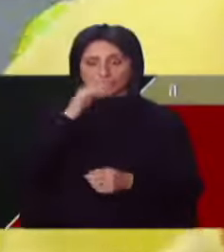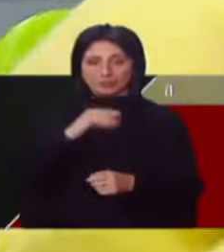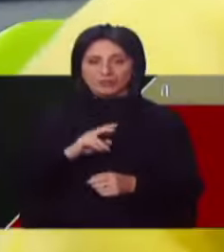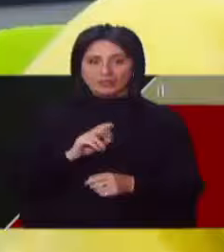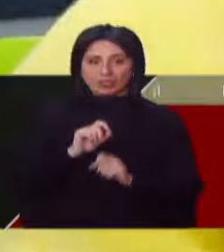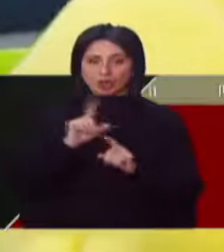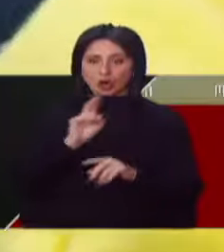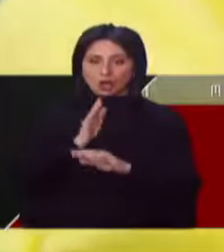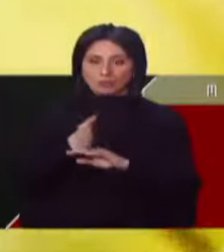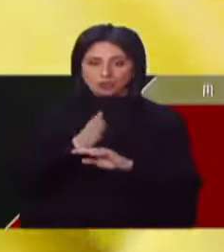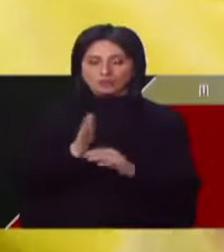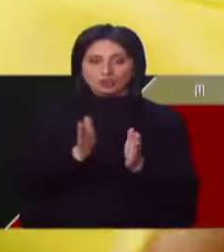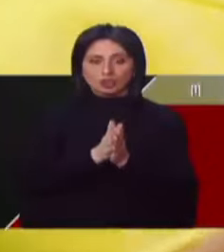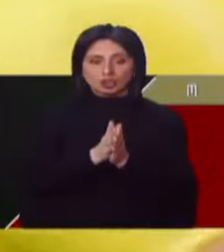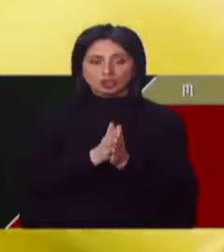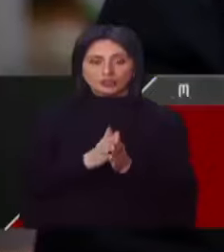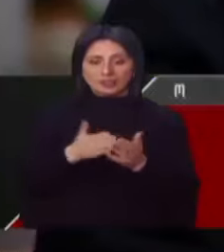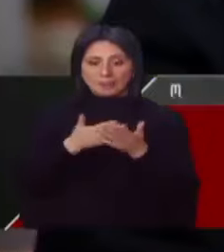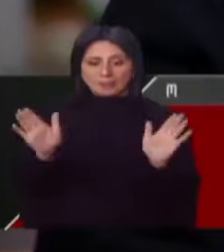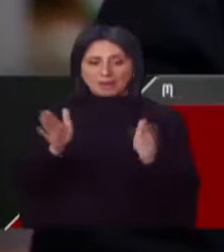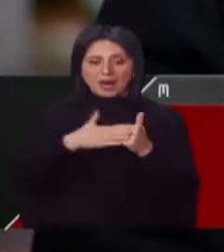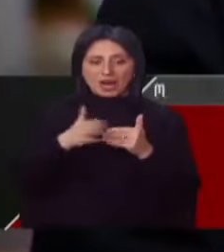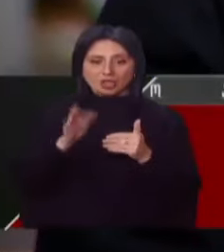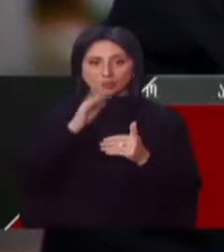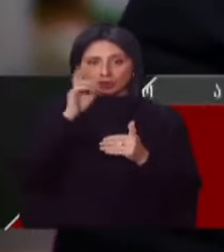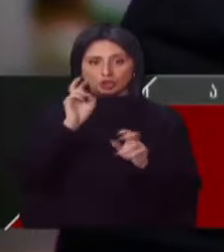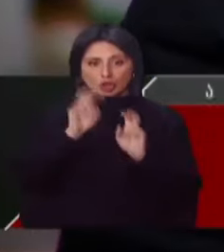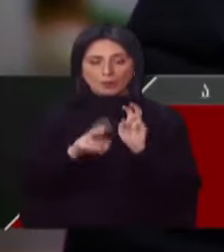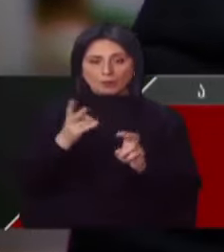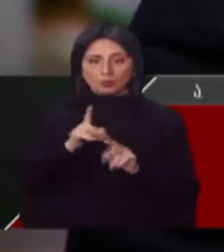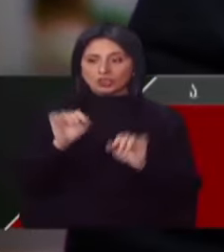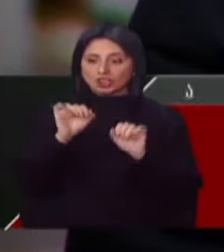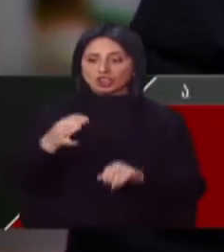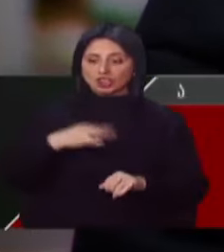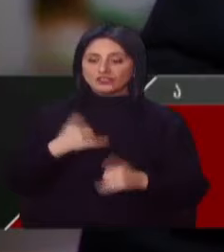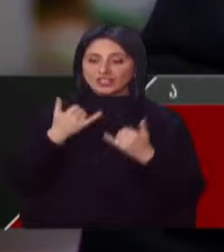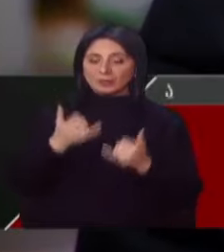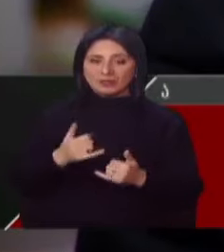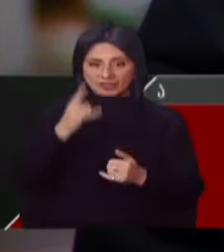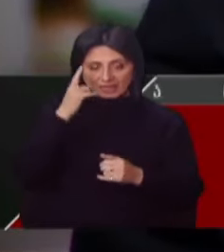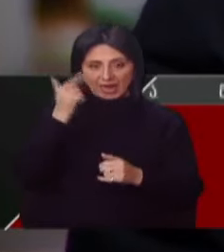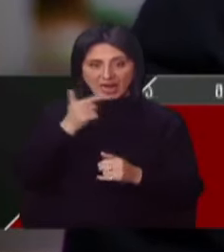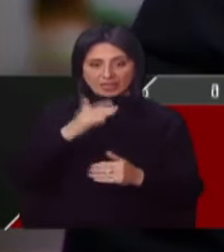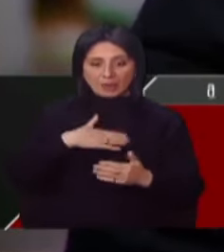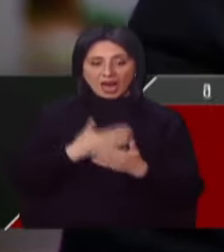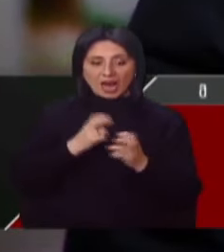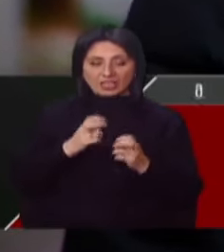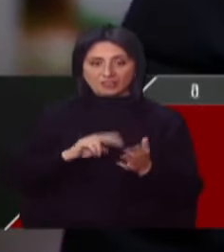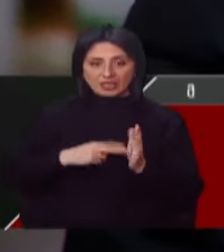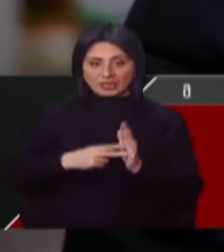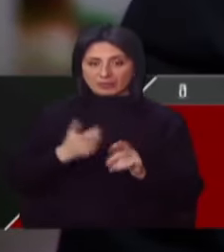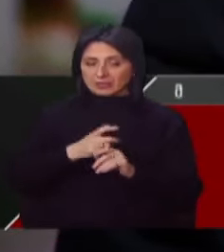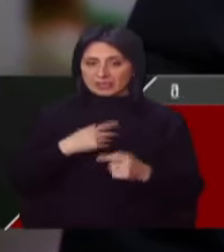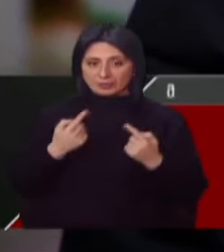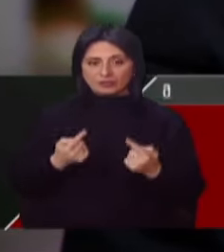მიდიან სკოლებში და ხოვენ გაუღან ფართოდ კარი მშობლებს, რათა მათ შეძლონ შვილებისთვის საგანმანათლებლო აქტივობების დაგეგმვა.